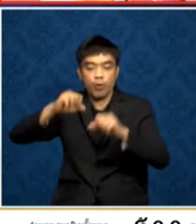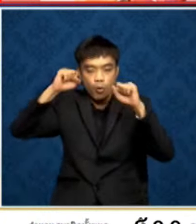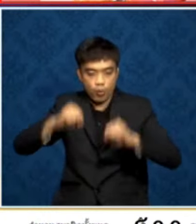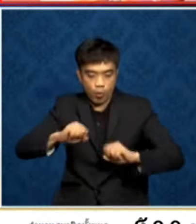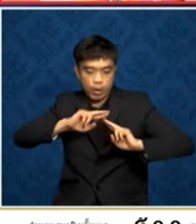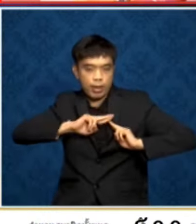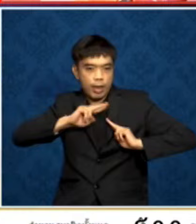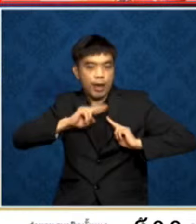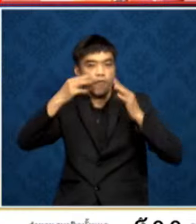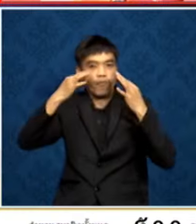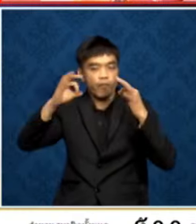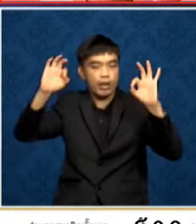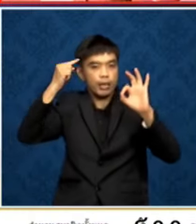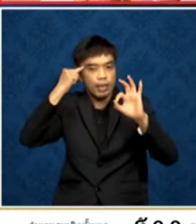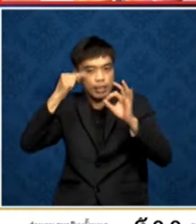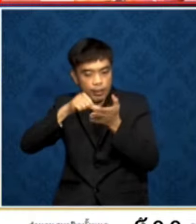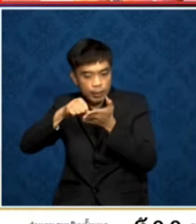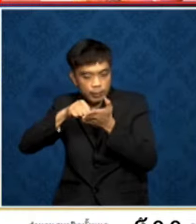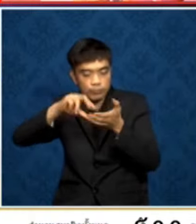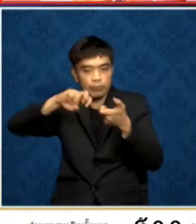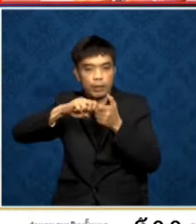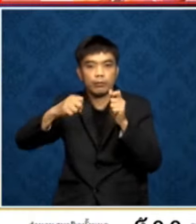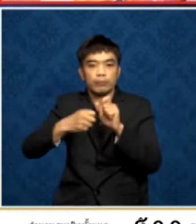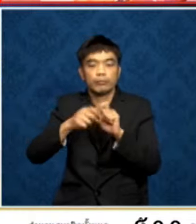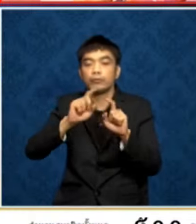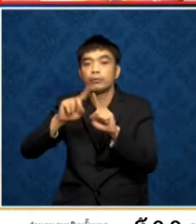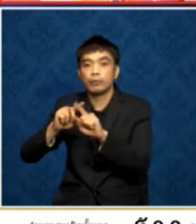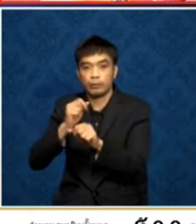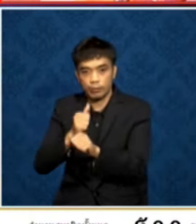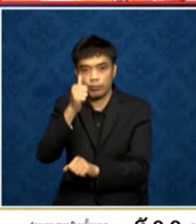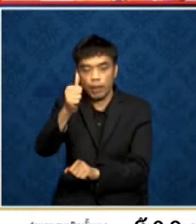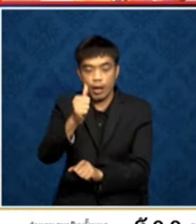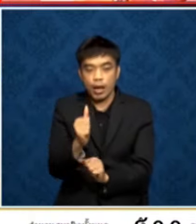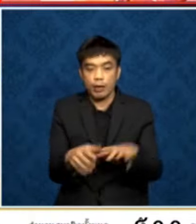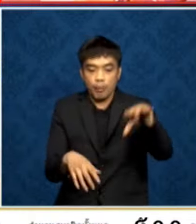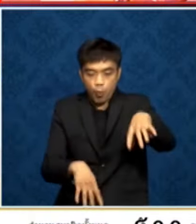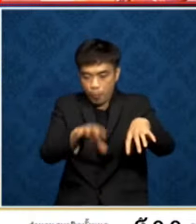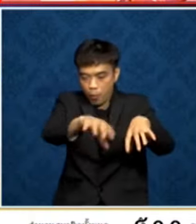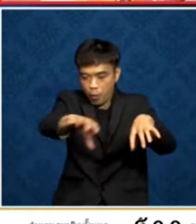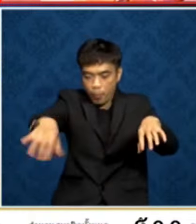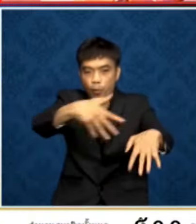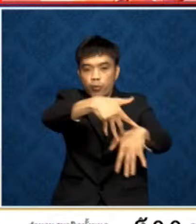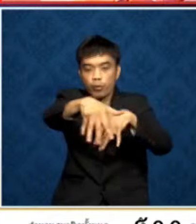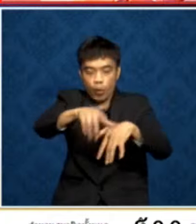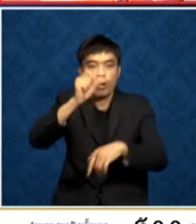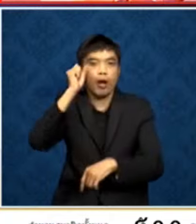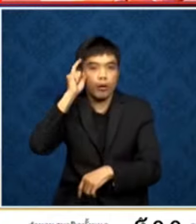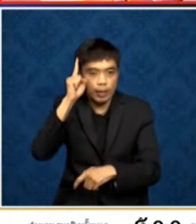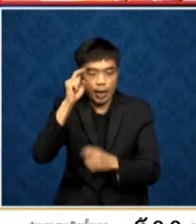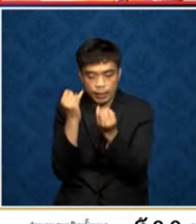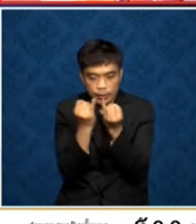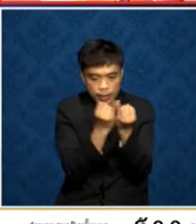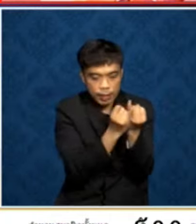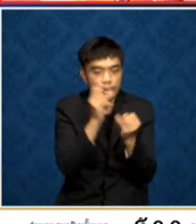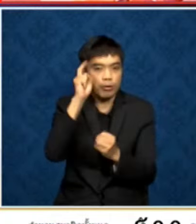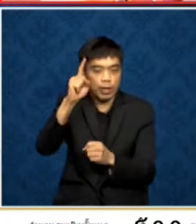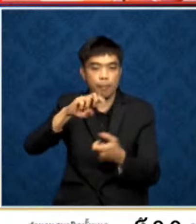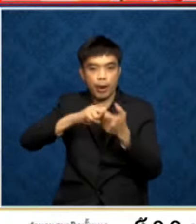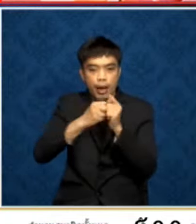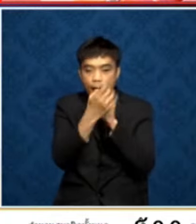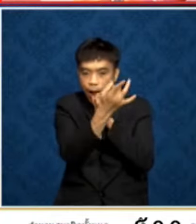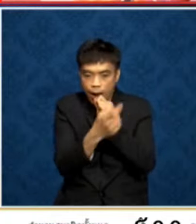เฉพาะการแก้ไขปัญหาซึ่งท้องถิ่นแต่ละแห่งย่อมมีความเข้าใจในปัญหาของตนเองมากที่สุด